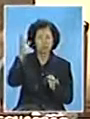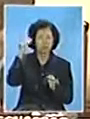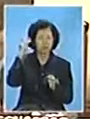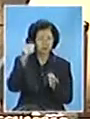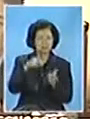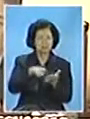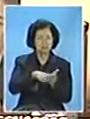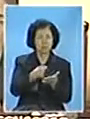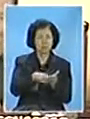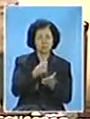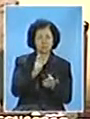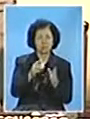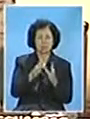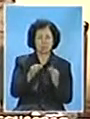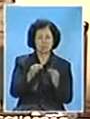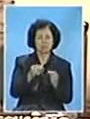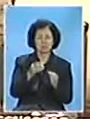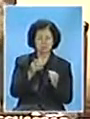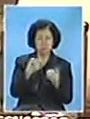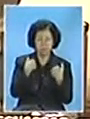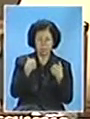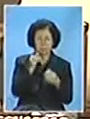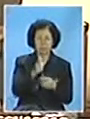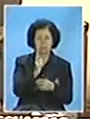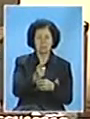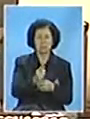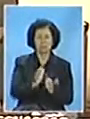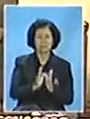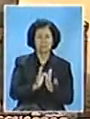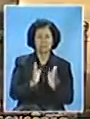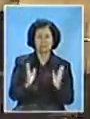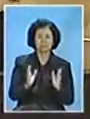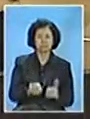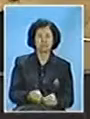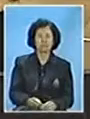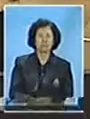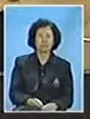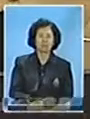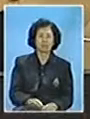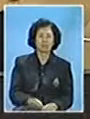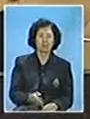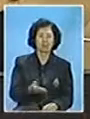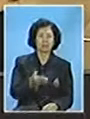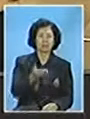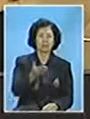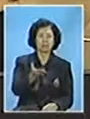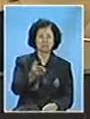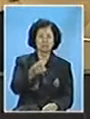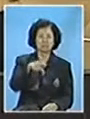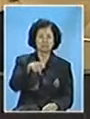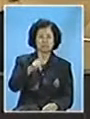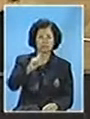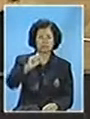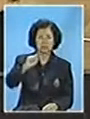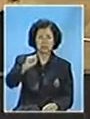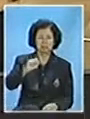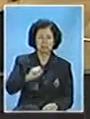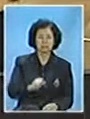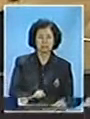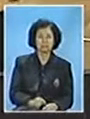ที่เกิดขึ้นจริงๆนะครับขอบคุณครับ ค่ะเชิญท่านอาจารย์ประเสริฐนะคะต่อด้วยท่านเจตค่ะ